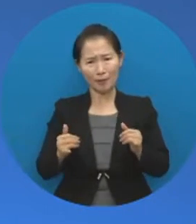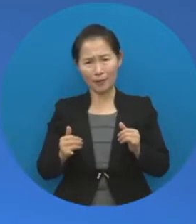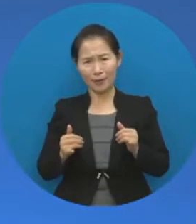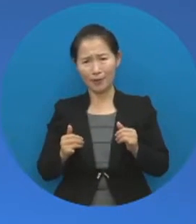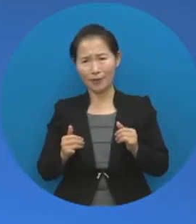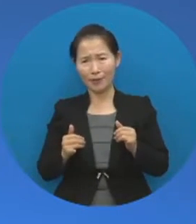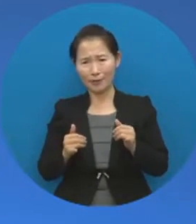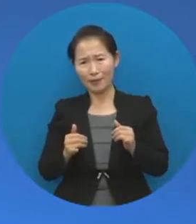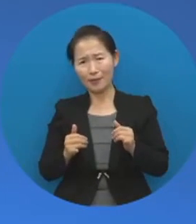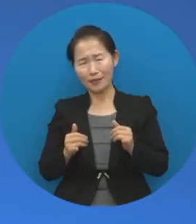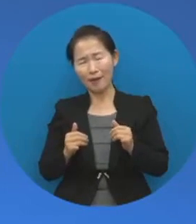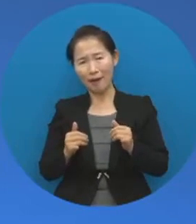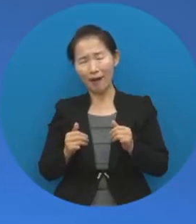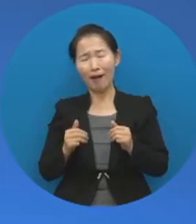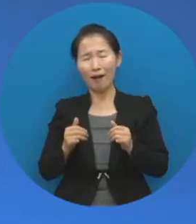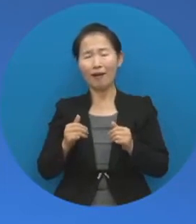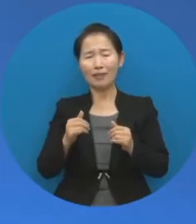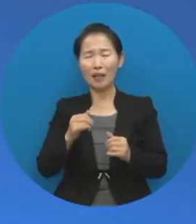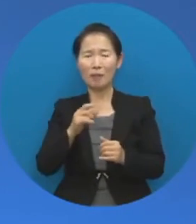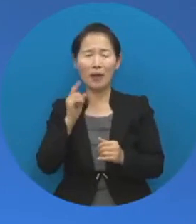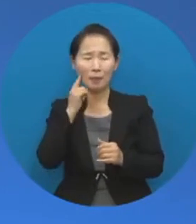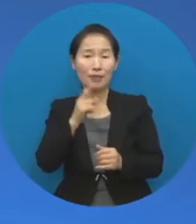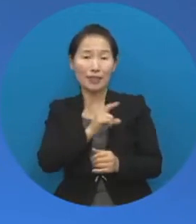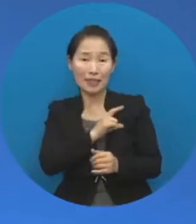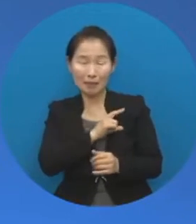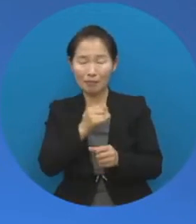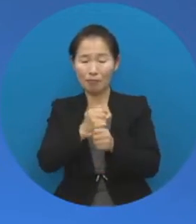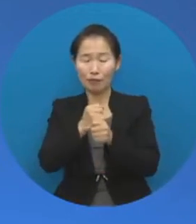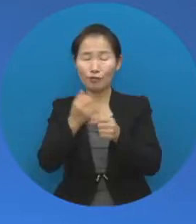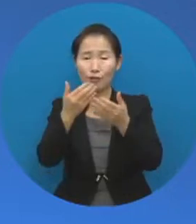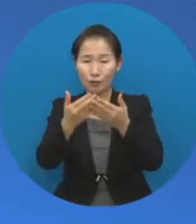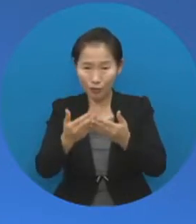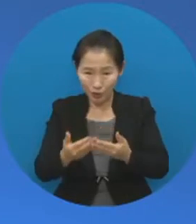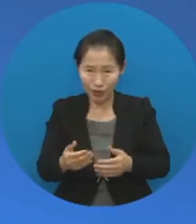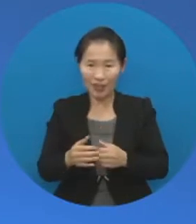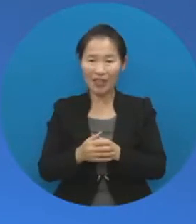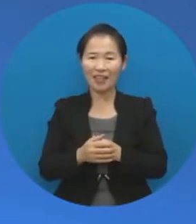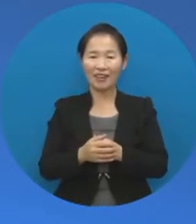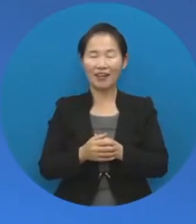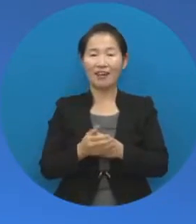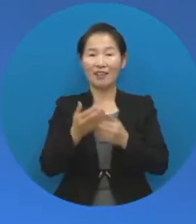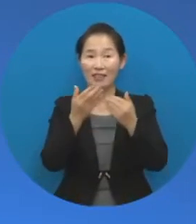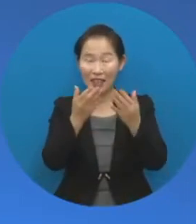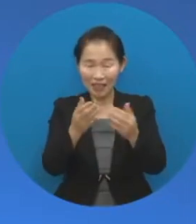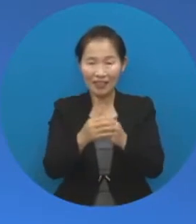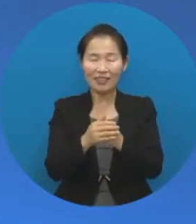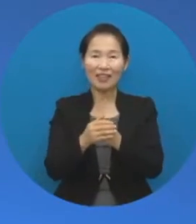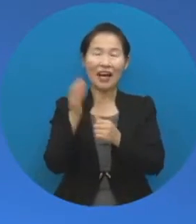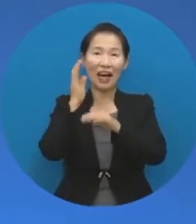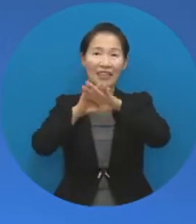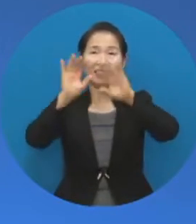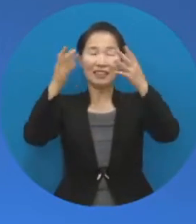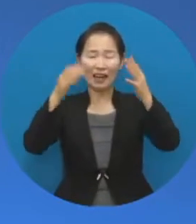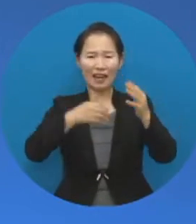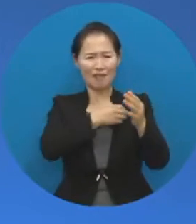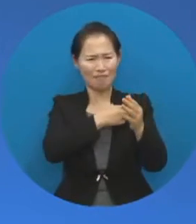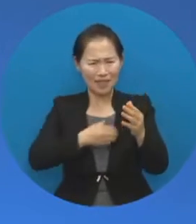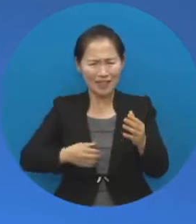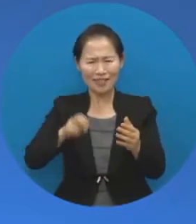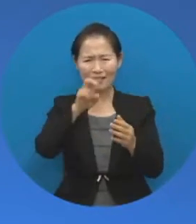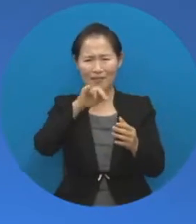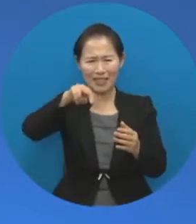하나 지어주셨어요. 저보고 너는 나의 미스 헤븐이다 그러시는 거예요. 제가